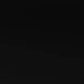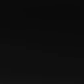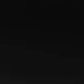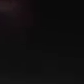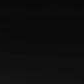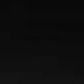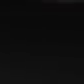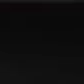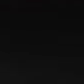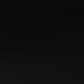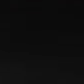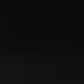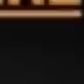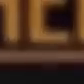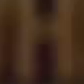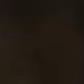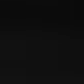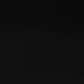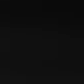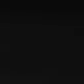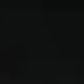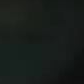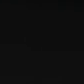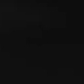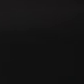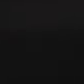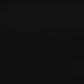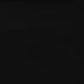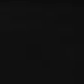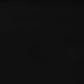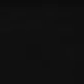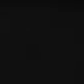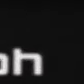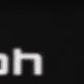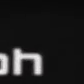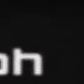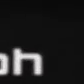Be sure to come back. News 5 everywhere. Copyright 2015.